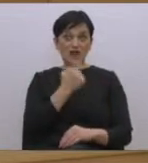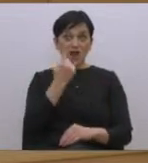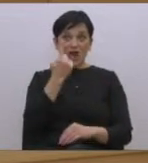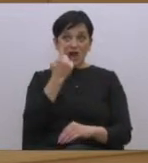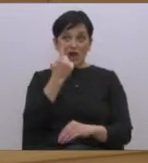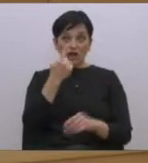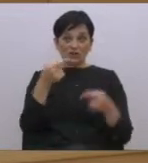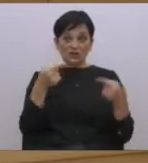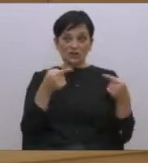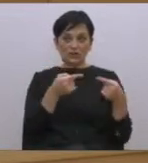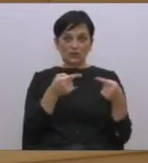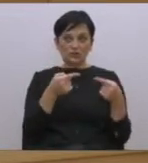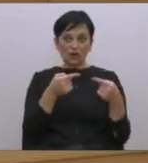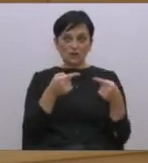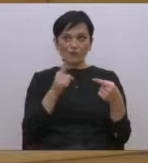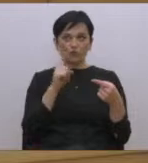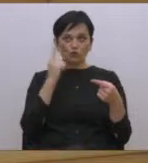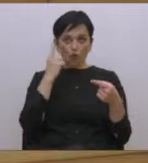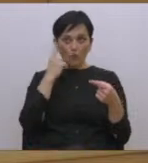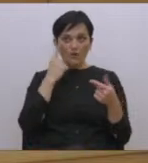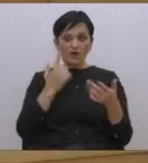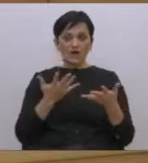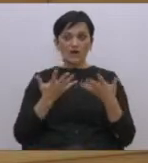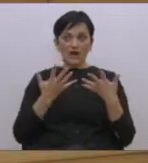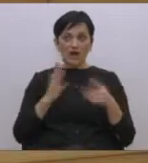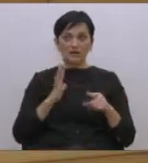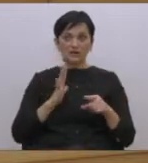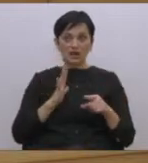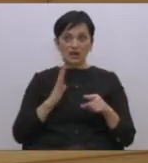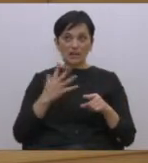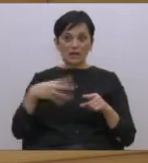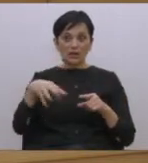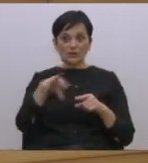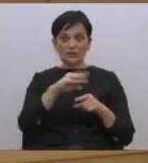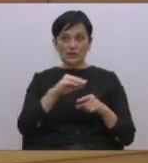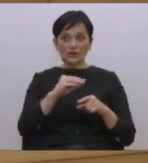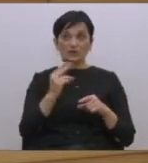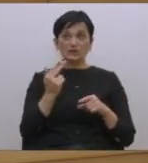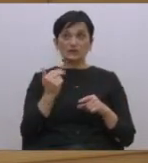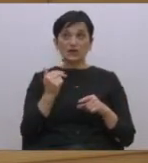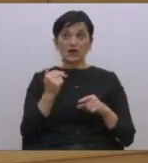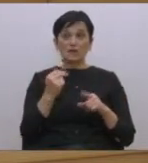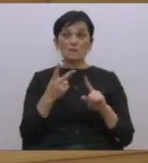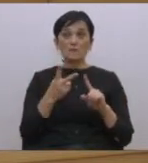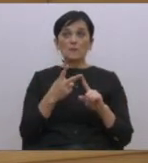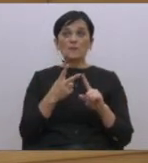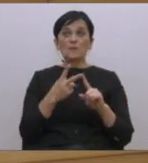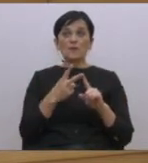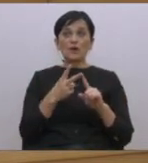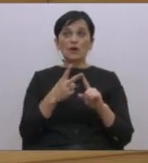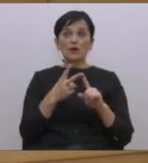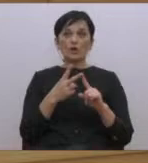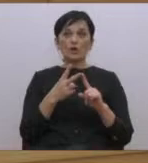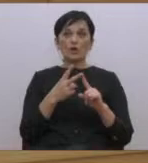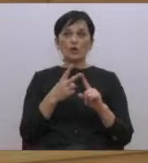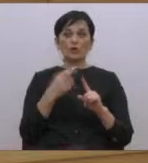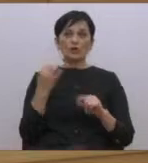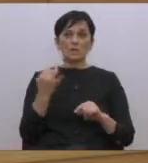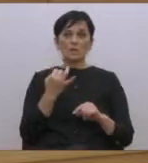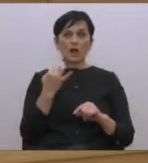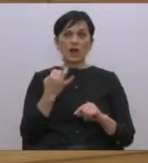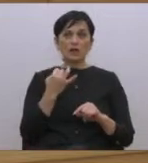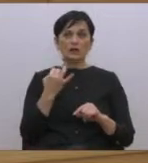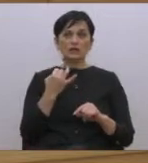რომ დავაზუსტოთ, რომ გასაგები იყოს ყველასთვის. და მეორე ასევე